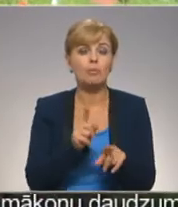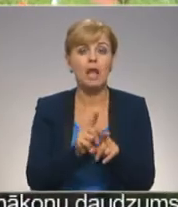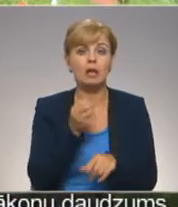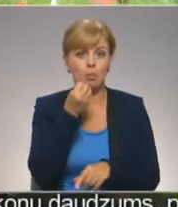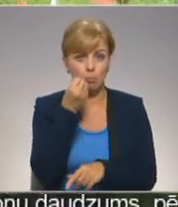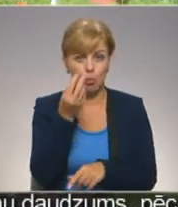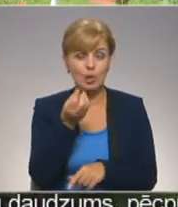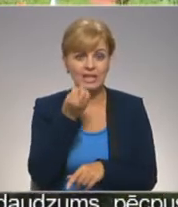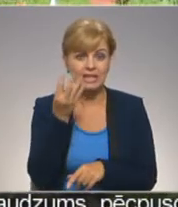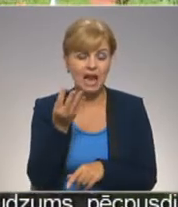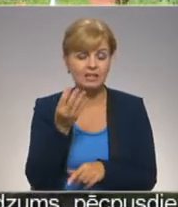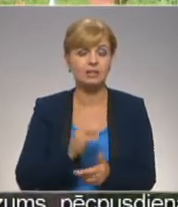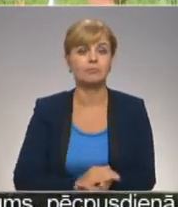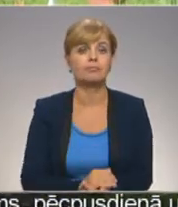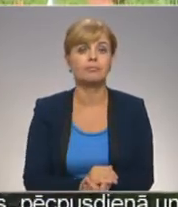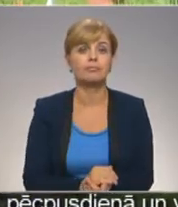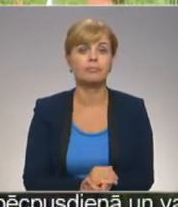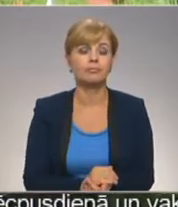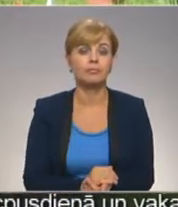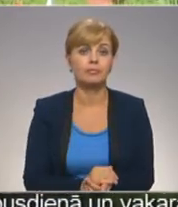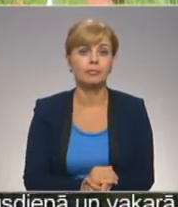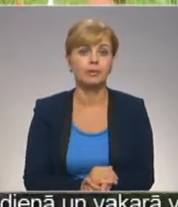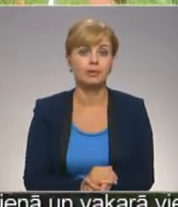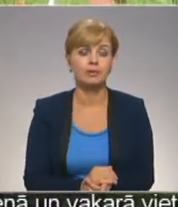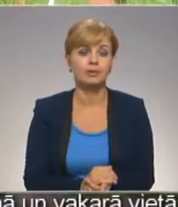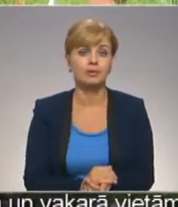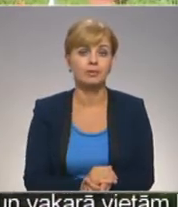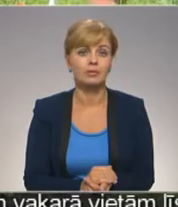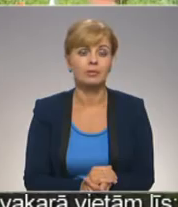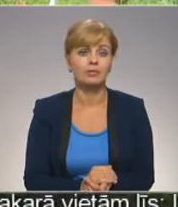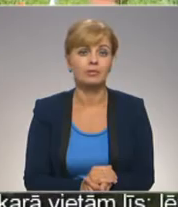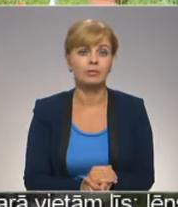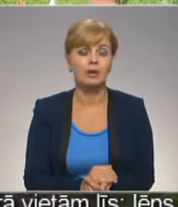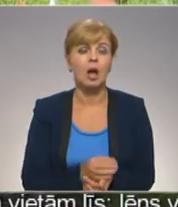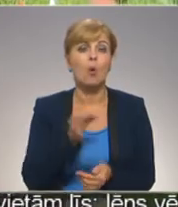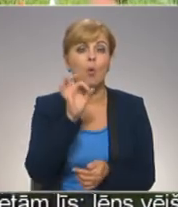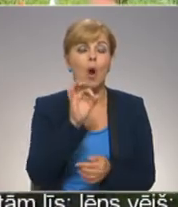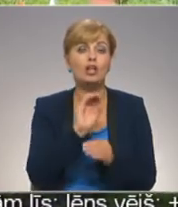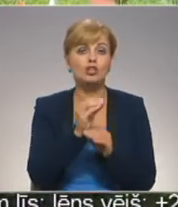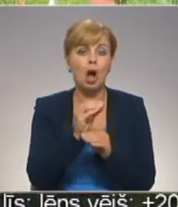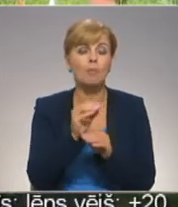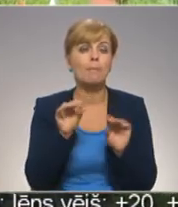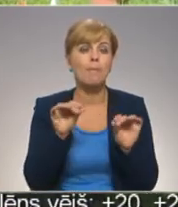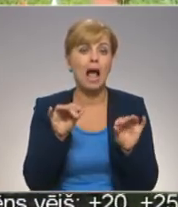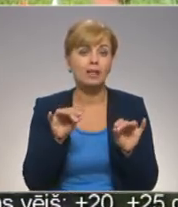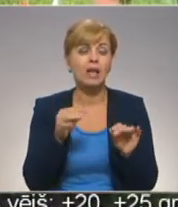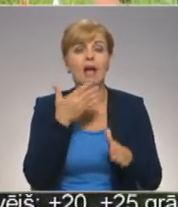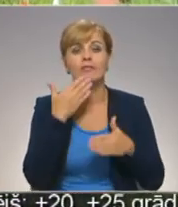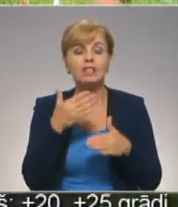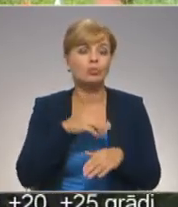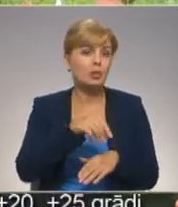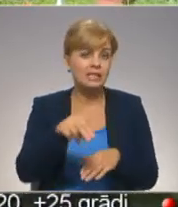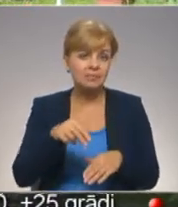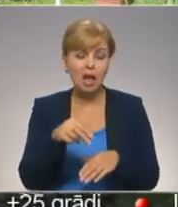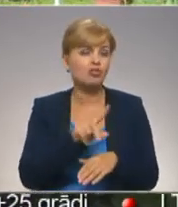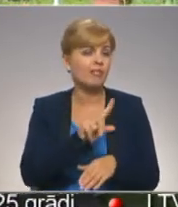Škarlupot, ja jīs, soļ, patom tu samaju piepil. Olu, čaumalas, sāli, pelnus, visu esam izmēģinājuši, bet